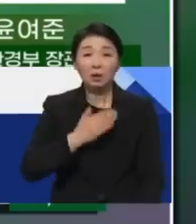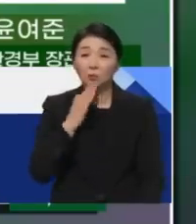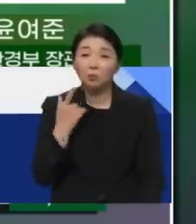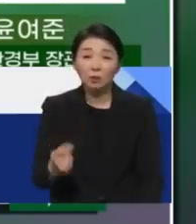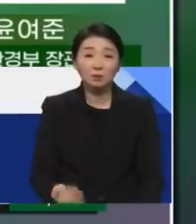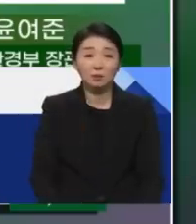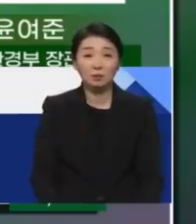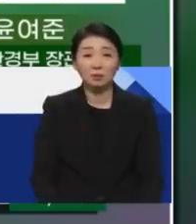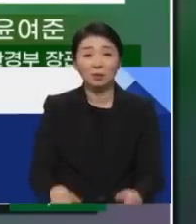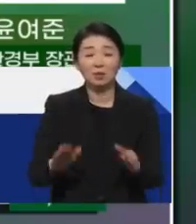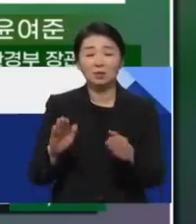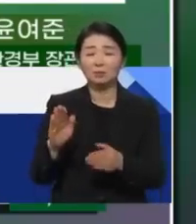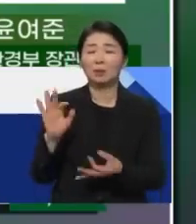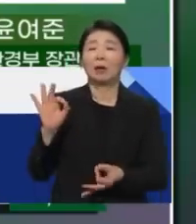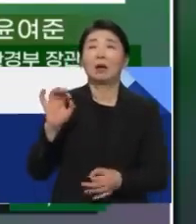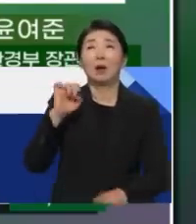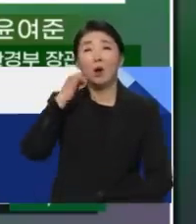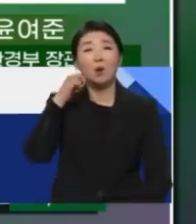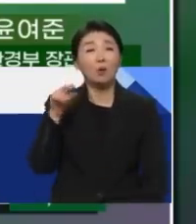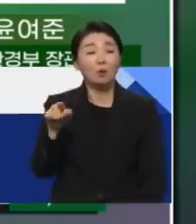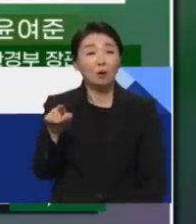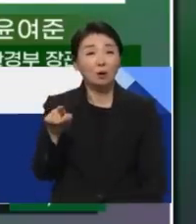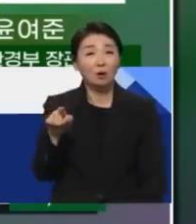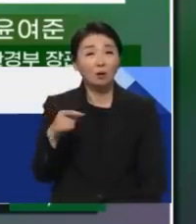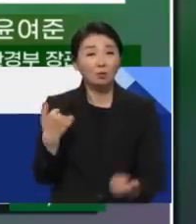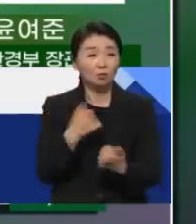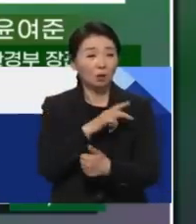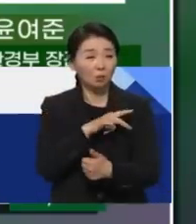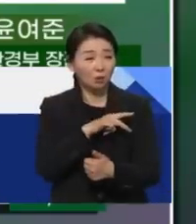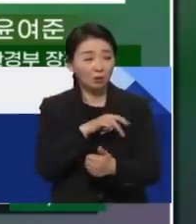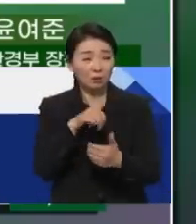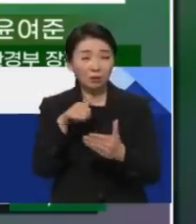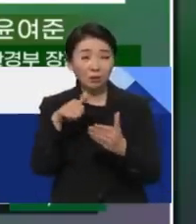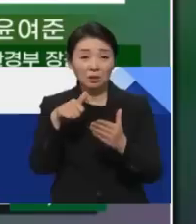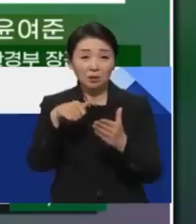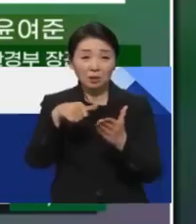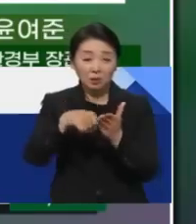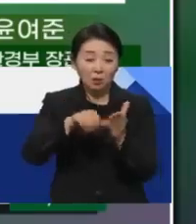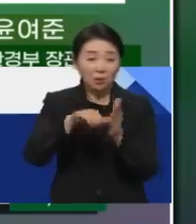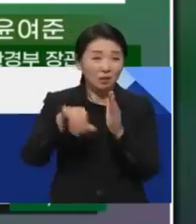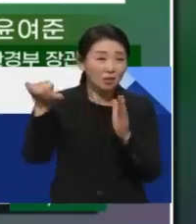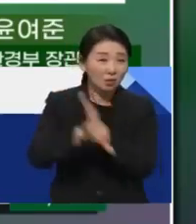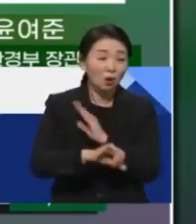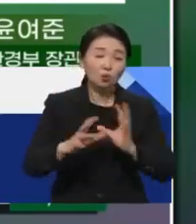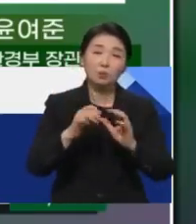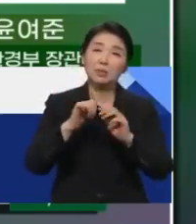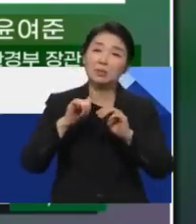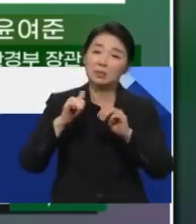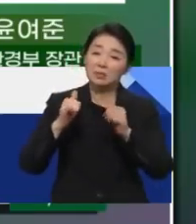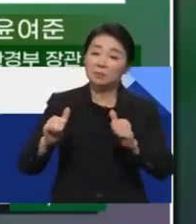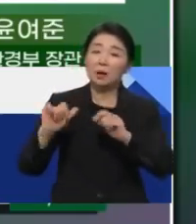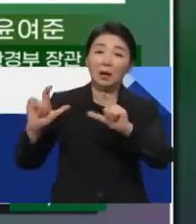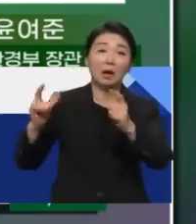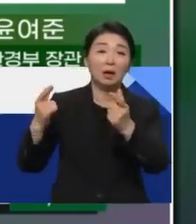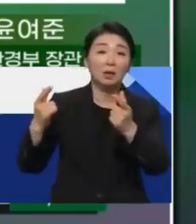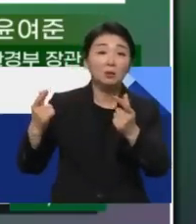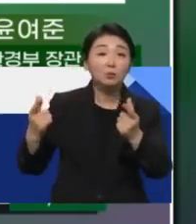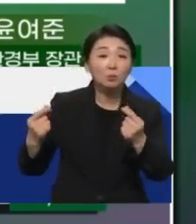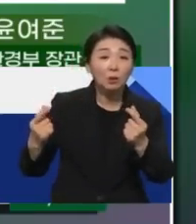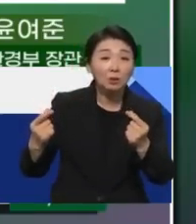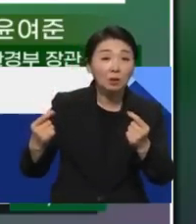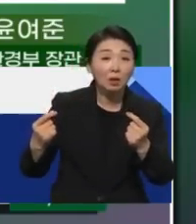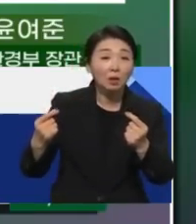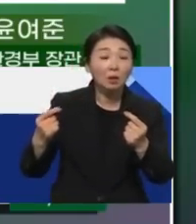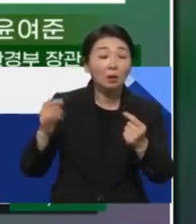지금도 저렇게 어려운데 네. 총선에서 친다는 건 국민의 심판을 받았다는 뜻이잖아요. 예. 그럼 어느 어디서